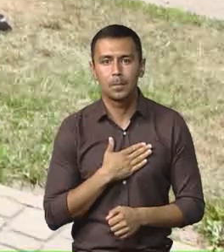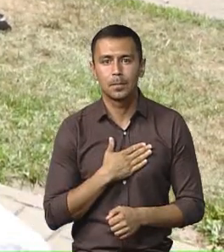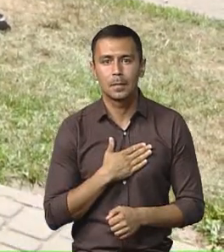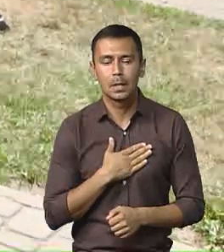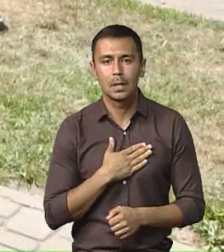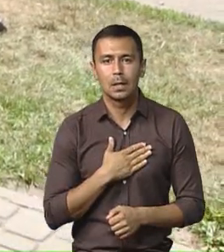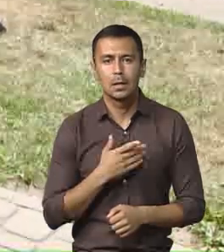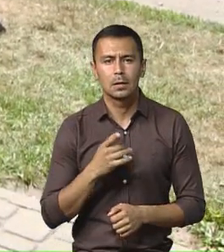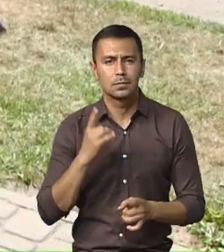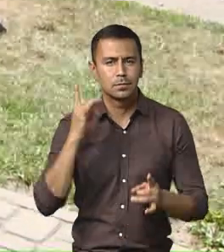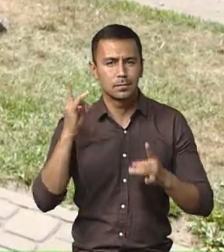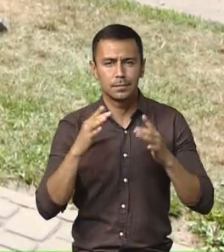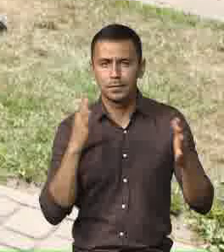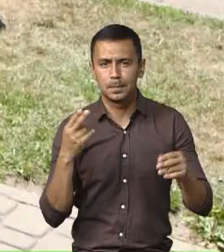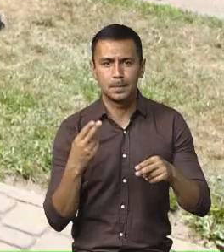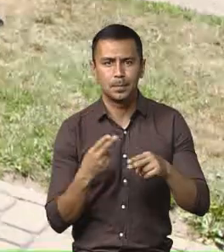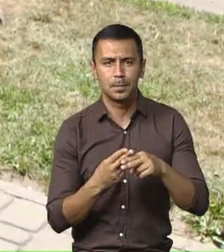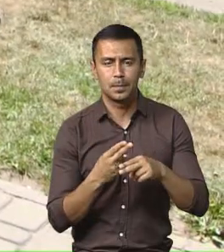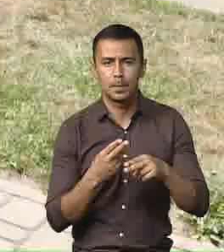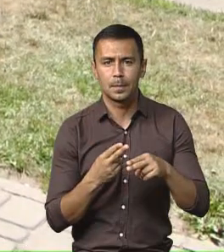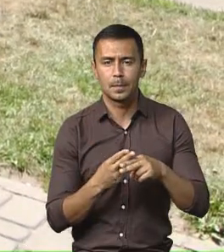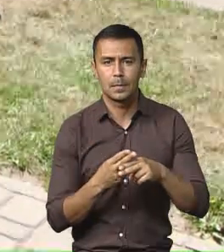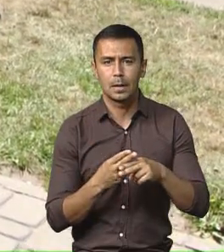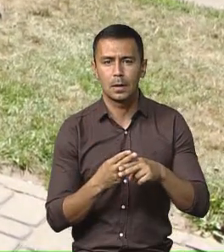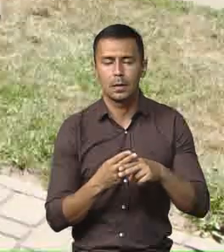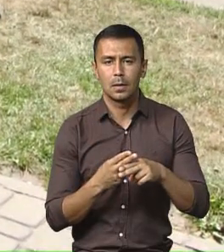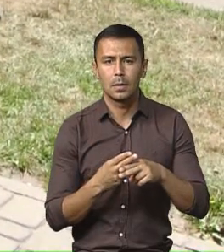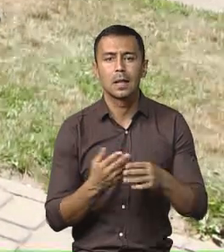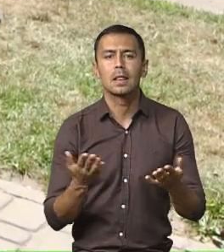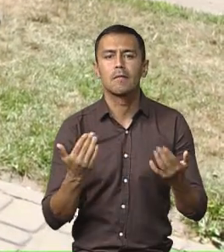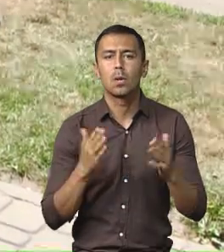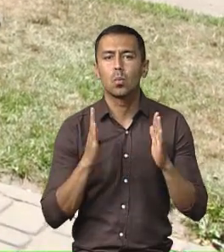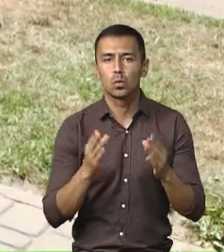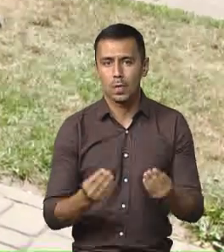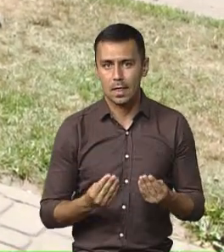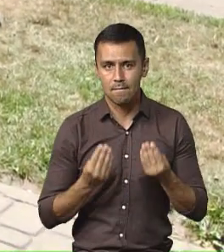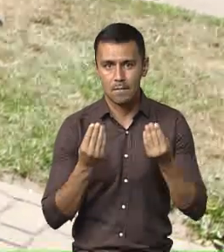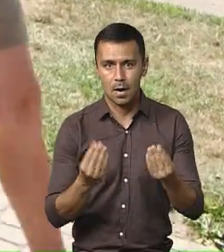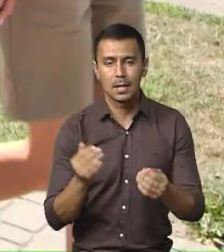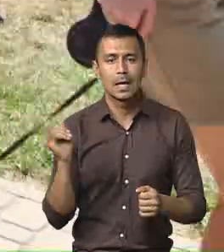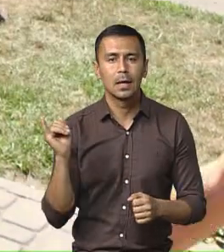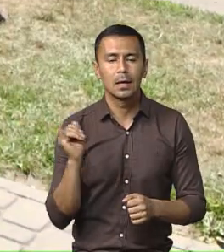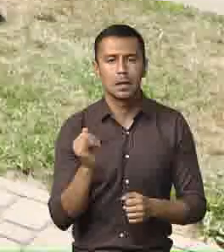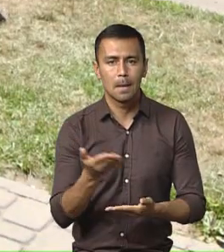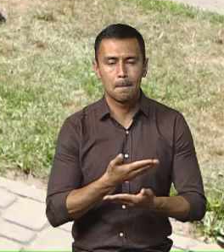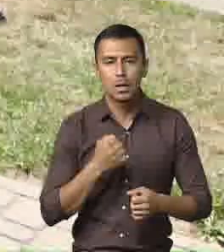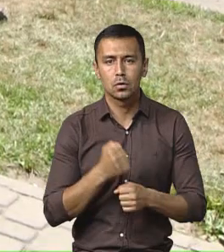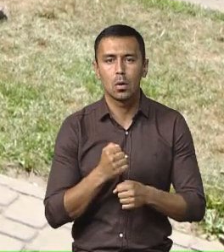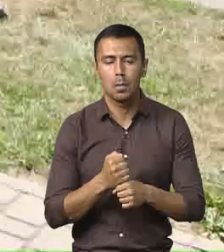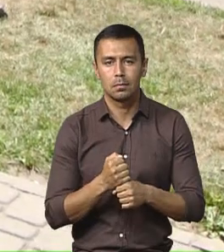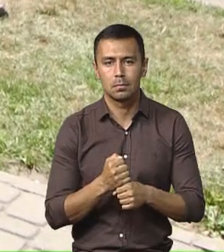головна дівчинка, яка це все придумала, дзвонить і говорить, давай будемо давати. І ми зробимо на цьому